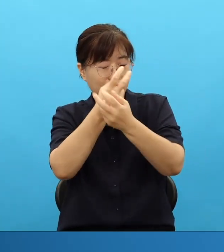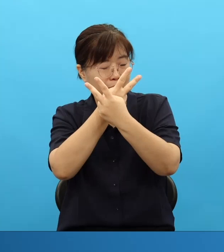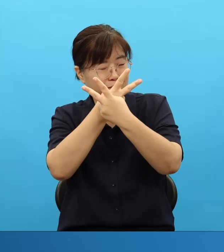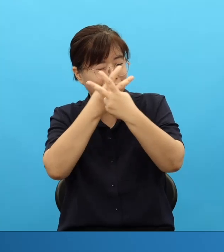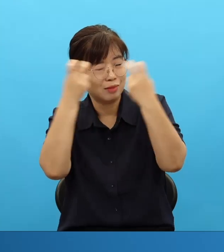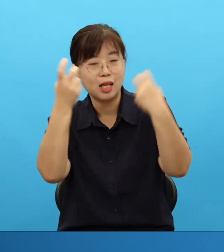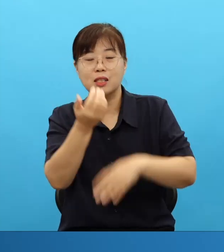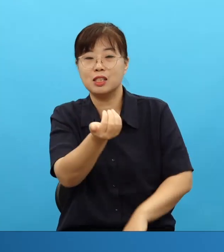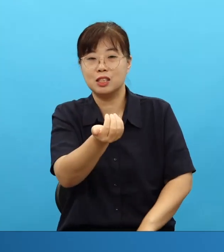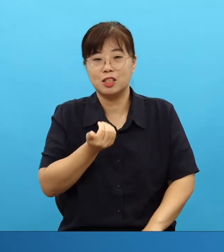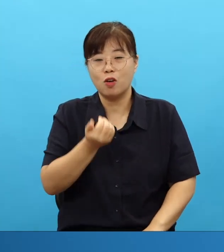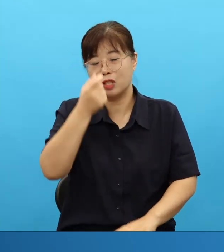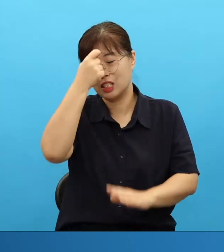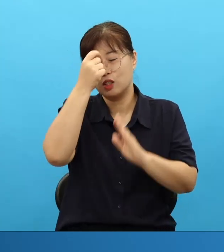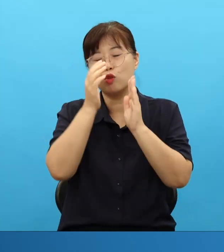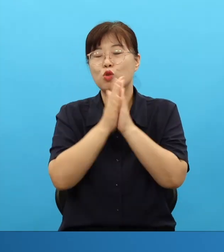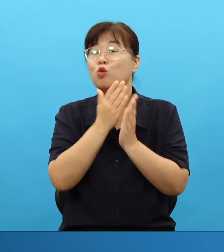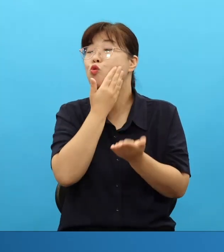돼요